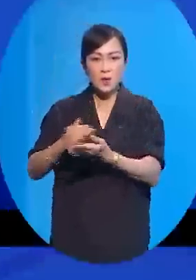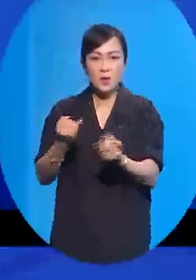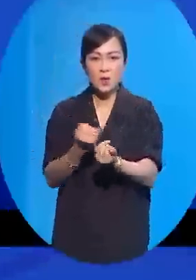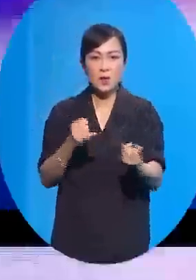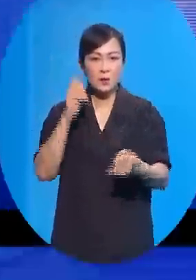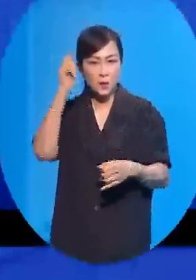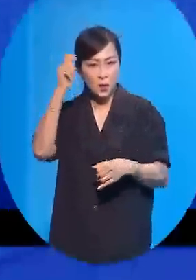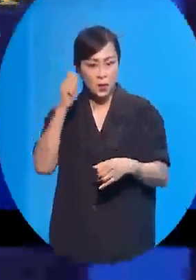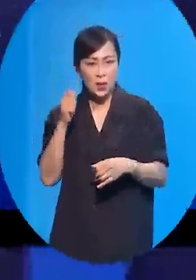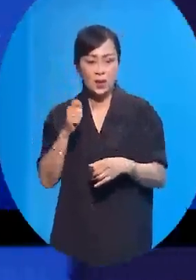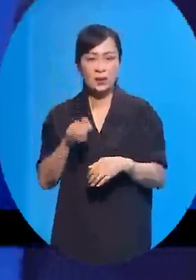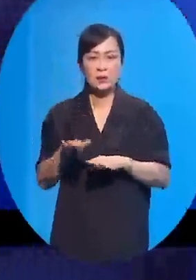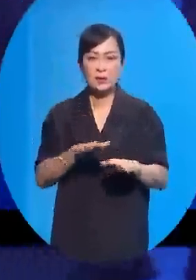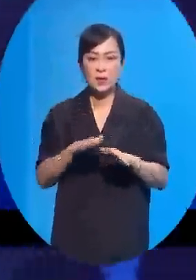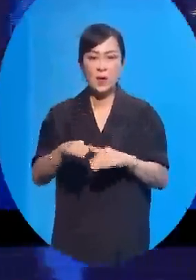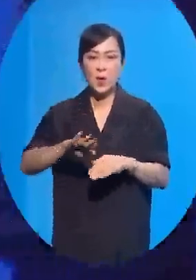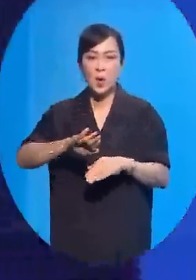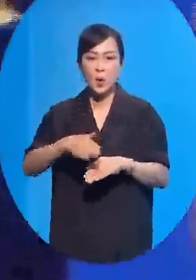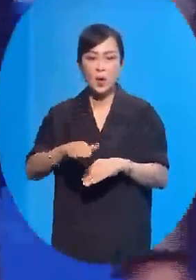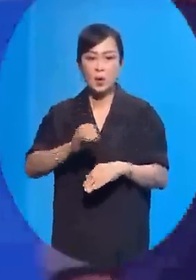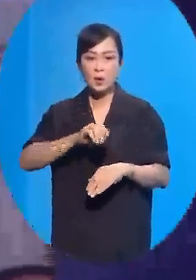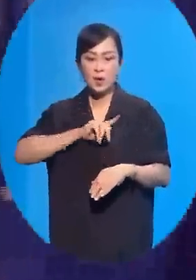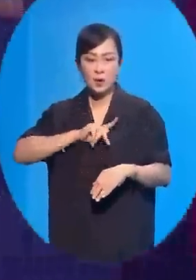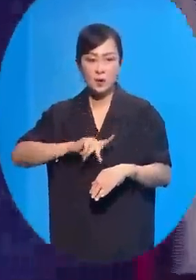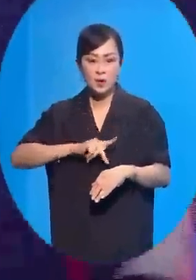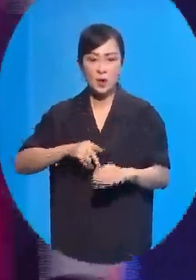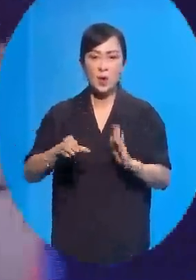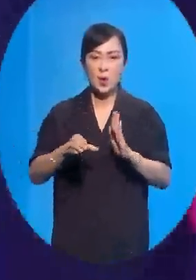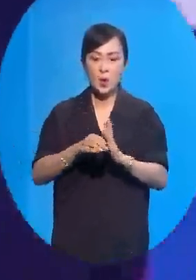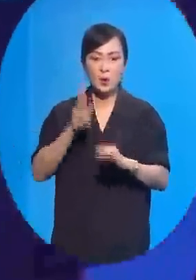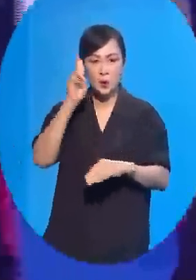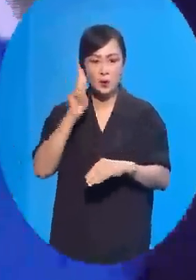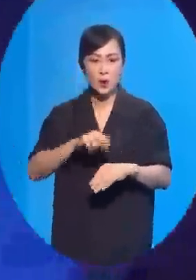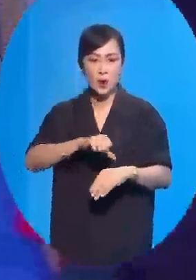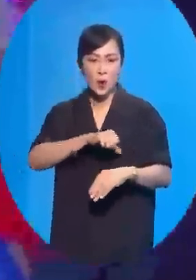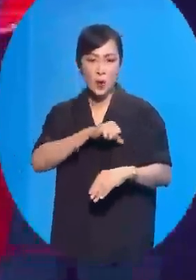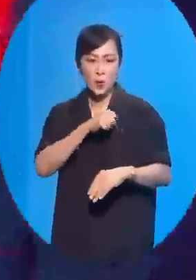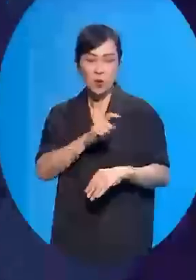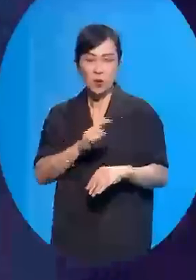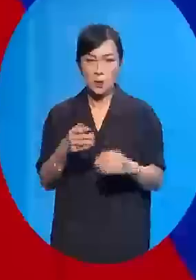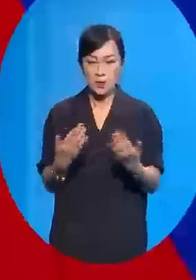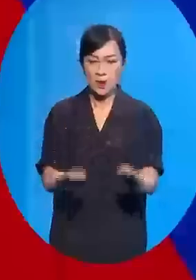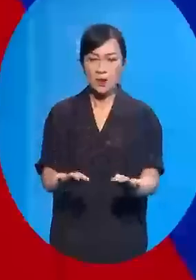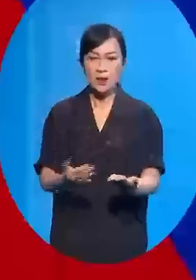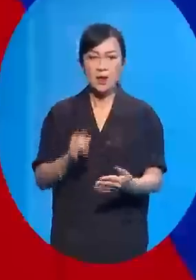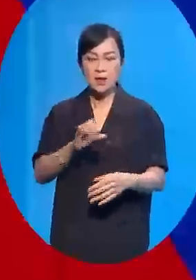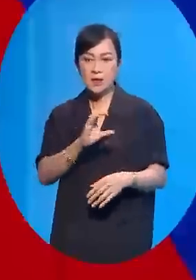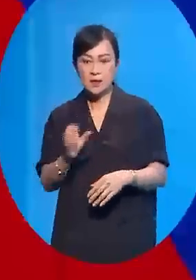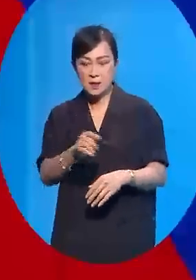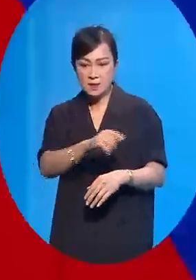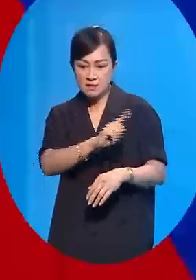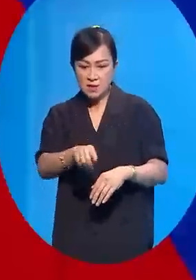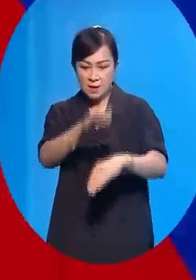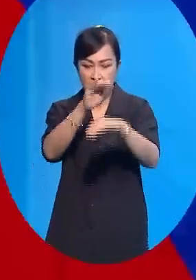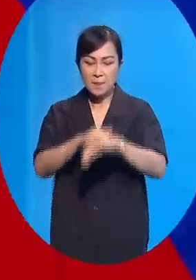trẻ em Ukraina trực tiếp thực hiện quạt không thể kiểm soát các cơ quan dân sự và quân sự dưới quyền làm điều này ICC cũng ra lệnh